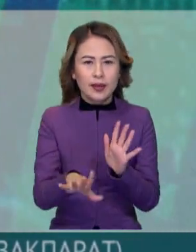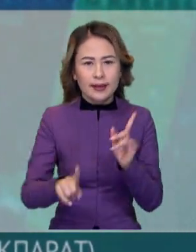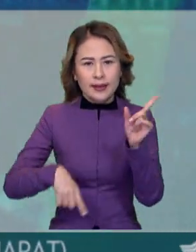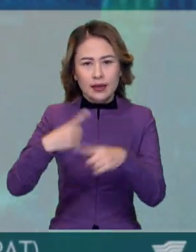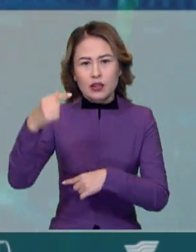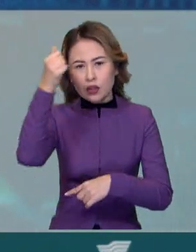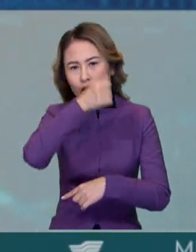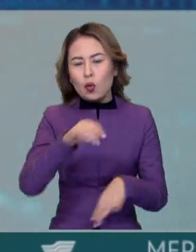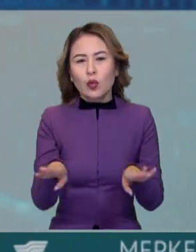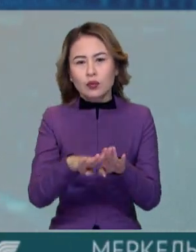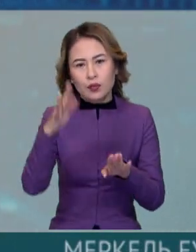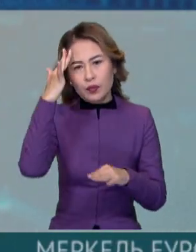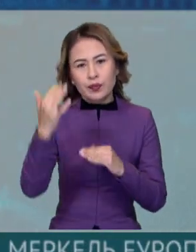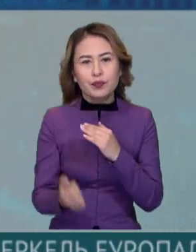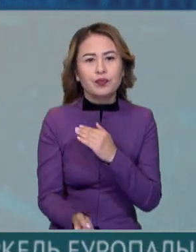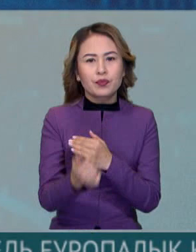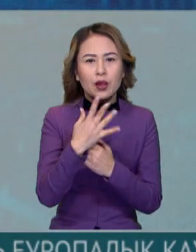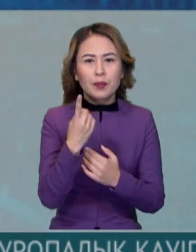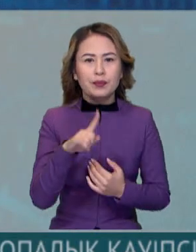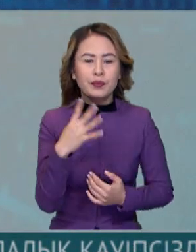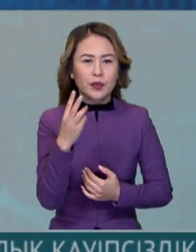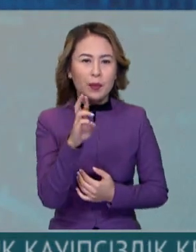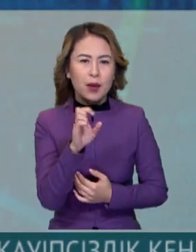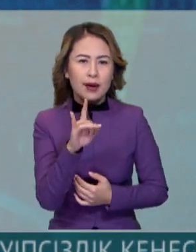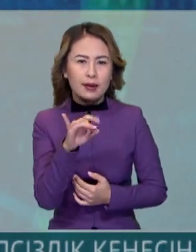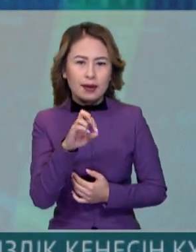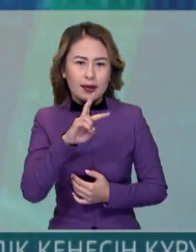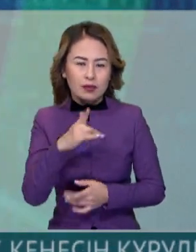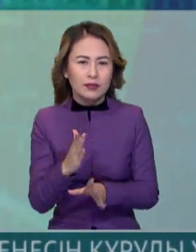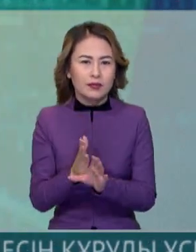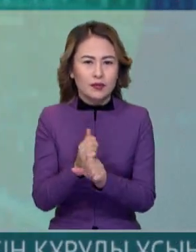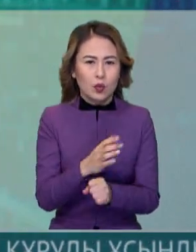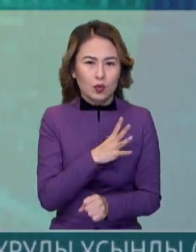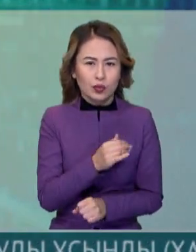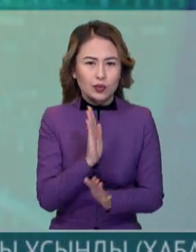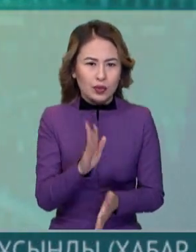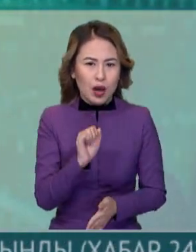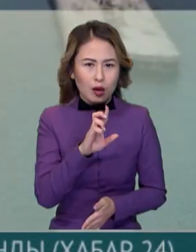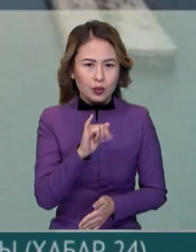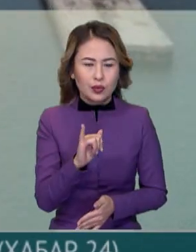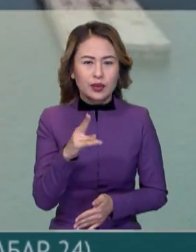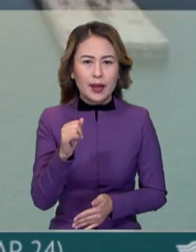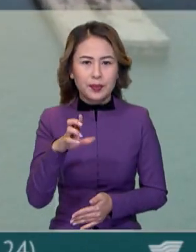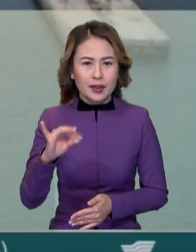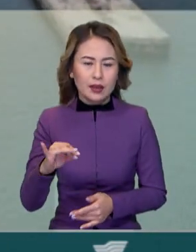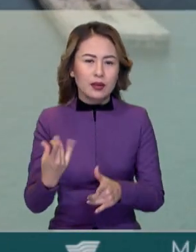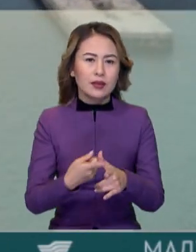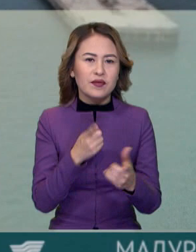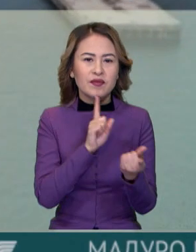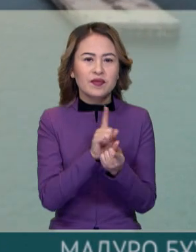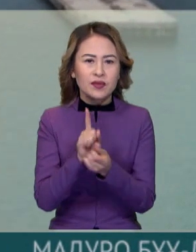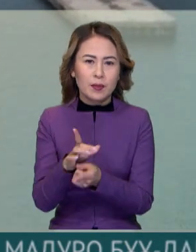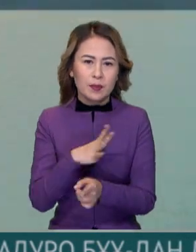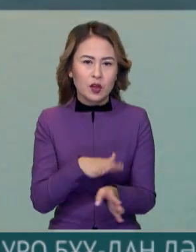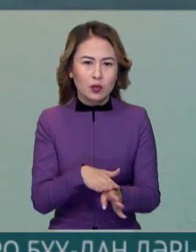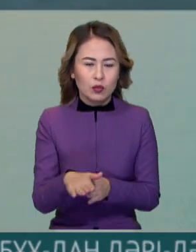жылы мұнай өндіру көлемін тәулігіне 1,4 баррельге азайтуы мүмкін. Бұл туралы Абу-Дабиде өткен кездесуде